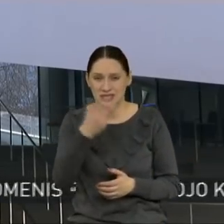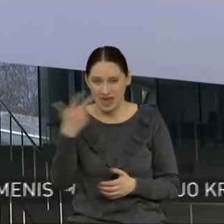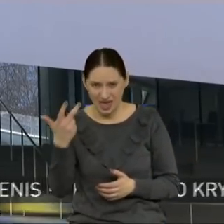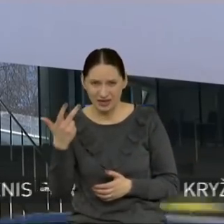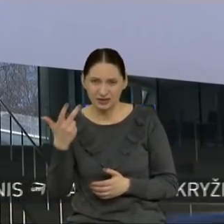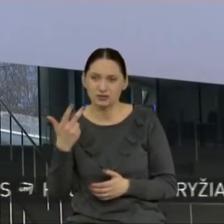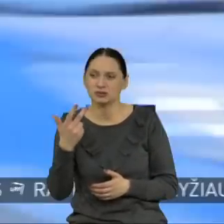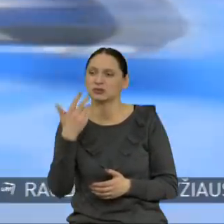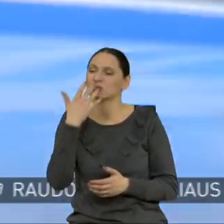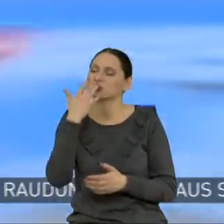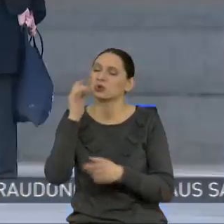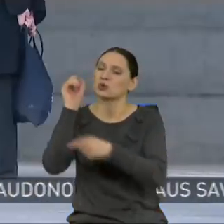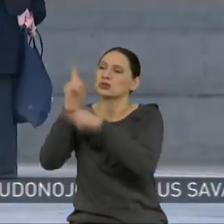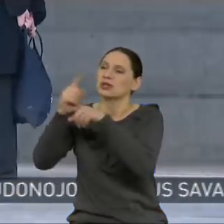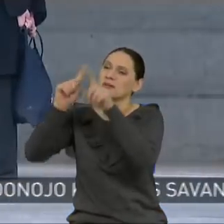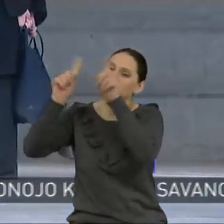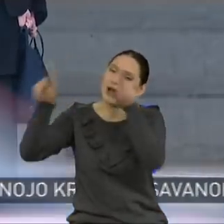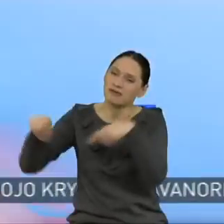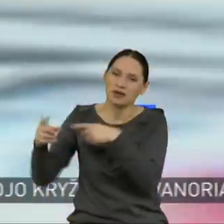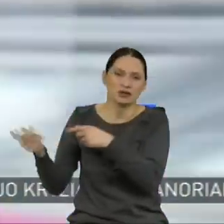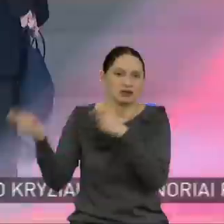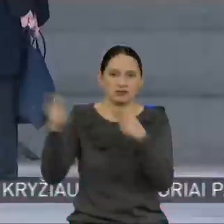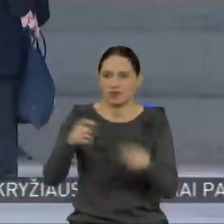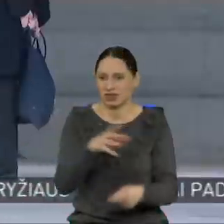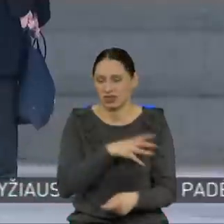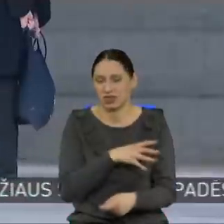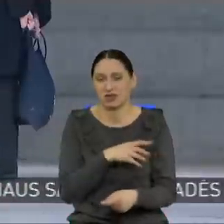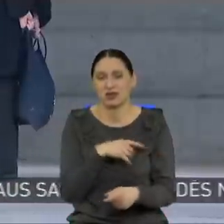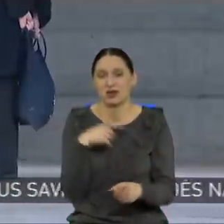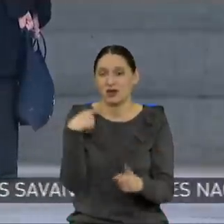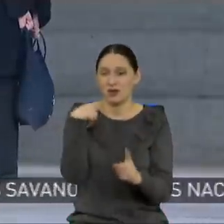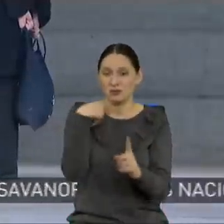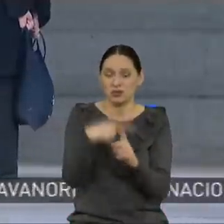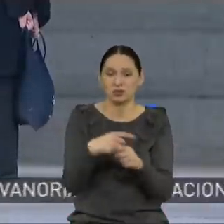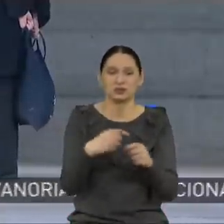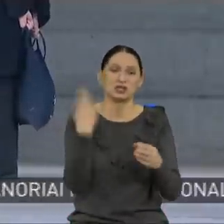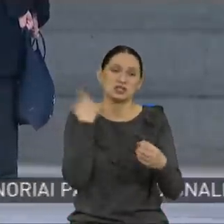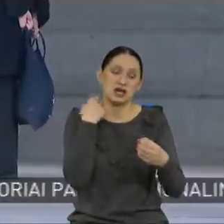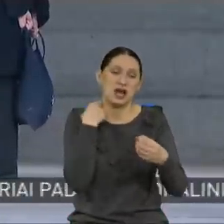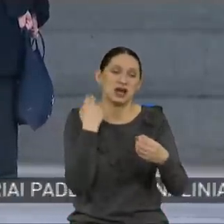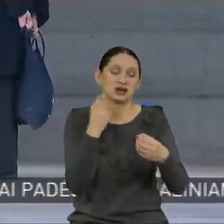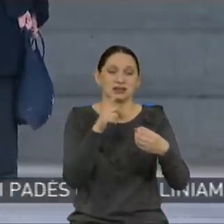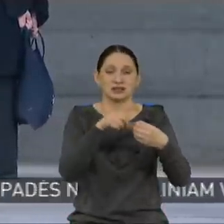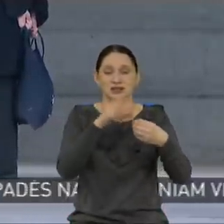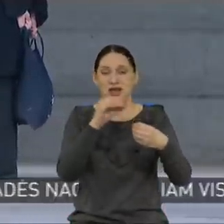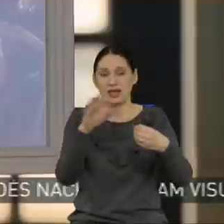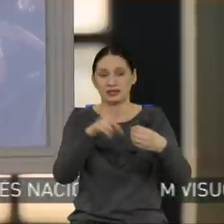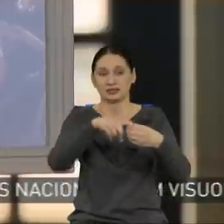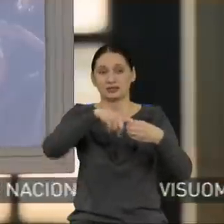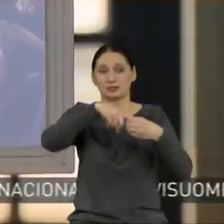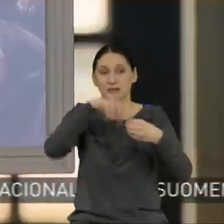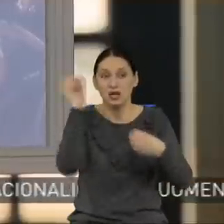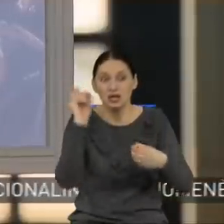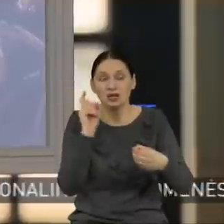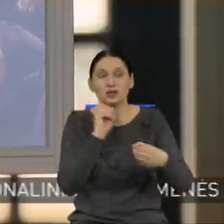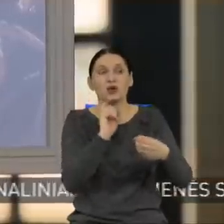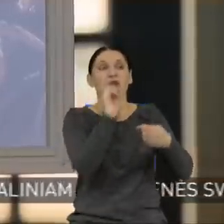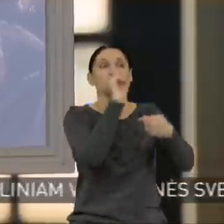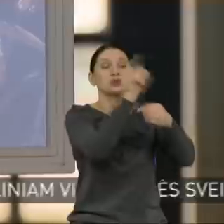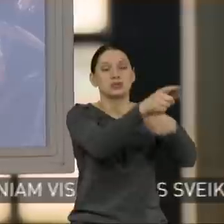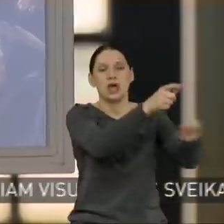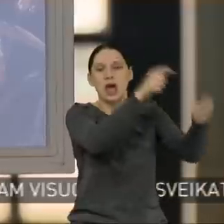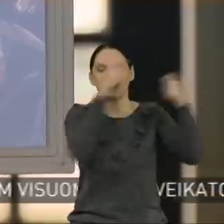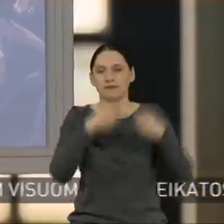užsienio gali neatvykti, o dėl Brexito dar ir stipriai pabrango vertybių iš Didžiosios Britanijos vežimas. Valdovų